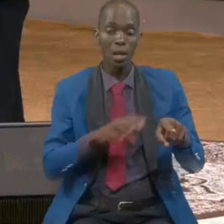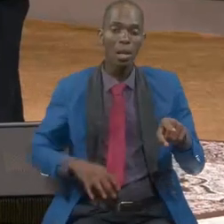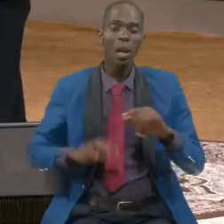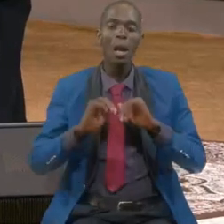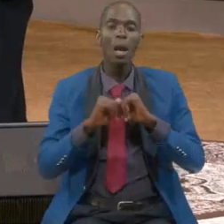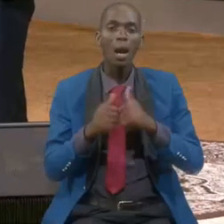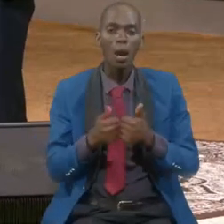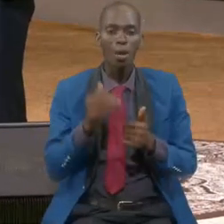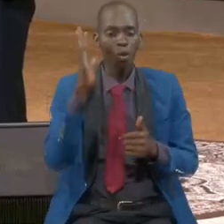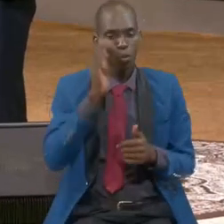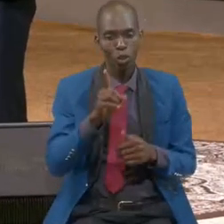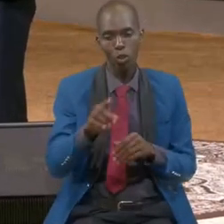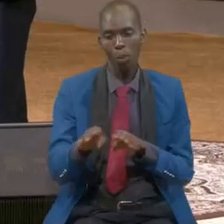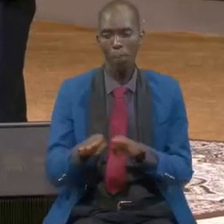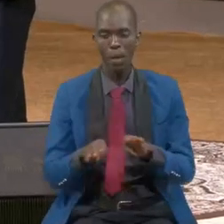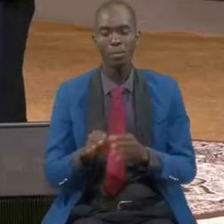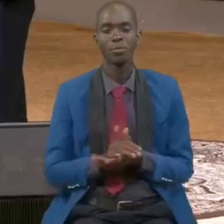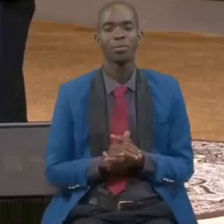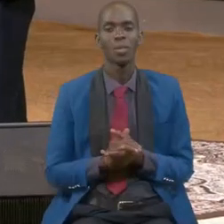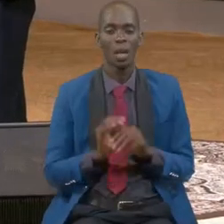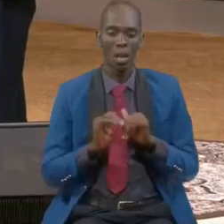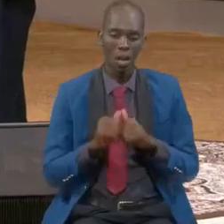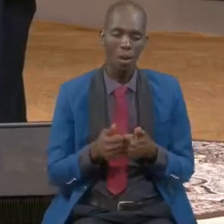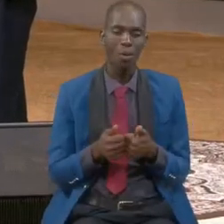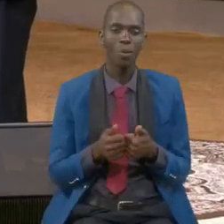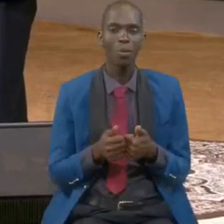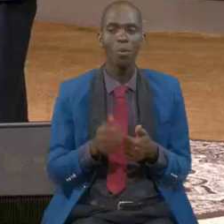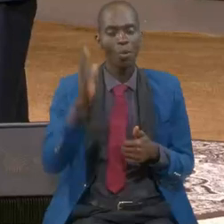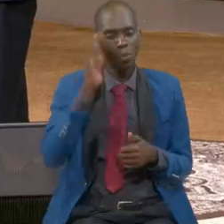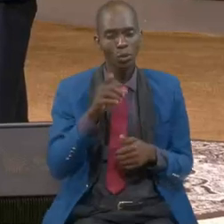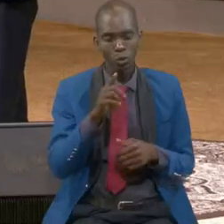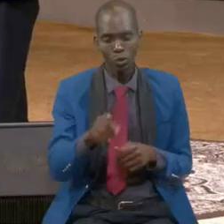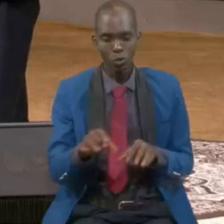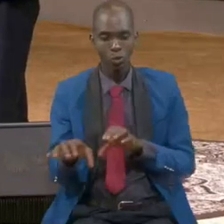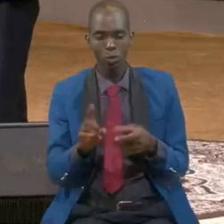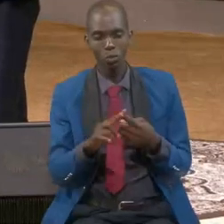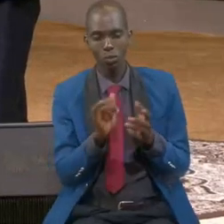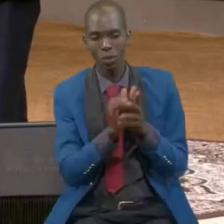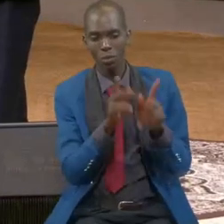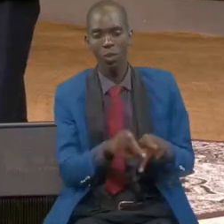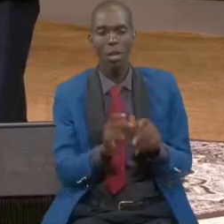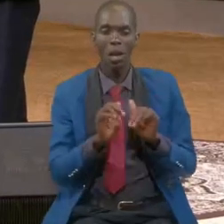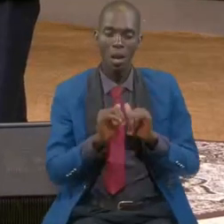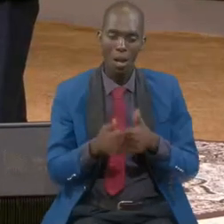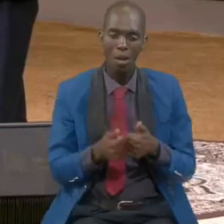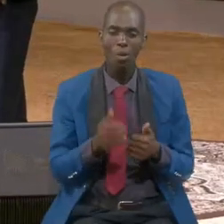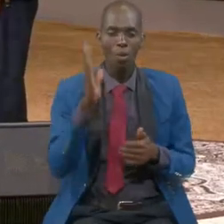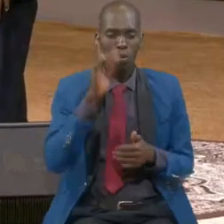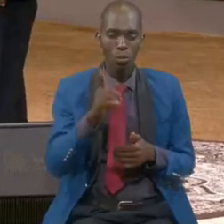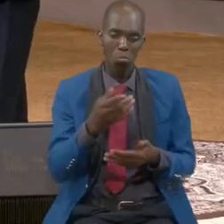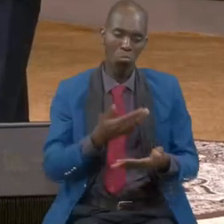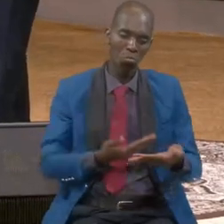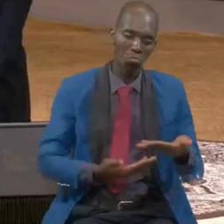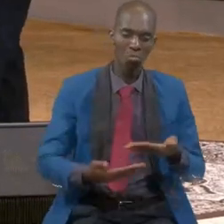Christ, la sœur est Christ, comment allez-vous vous comporter? Comment allez-vous le traiter? Comment allez-vous la